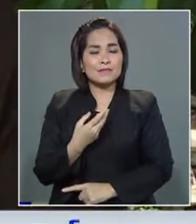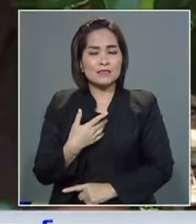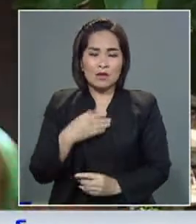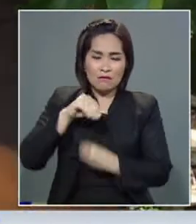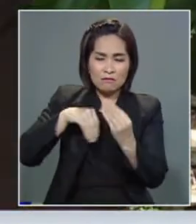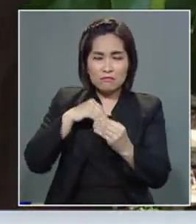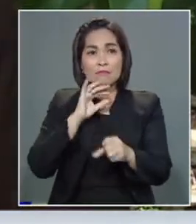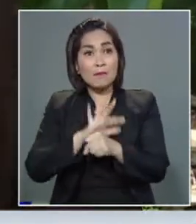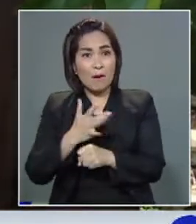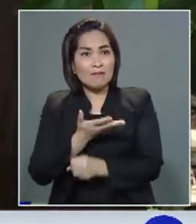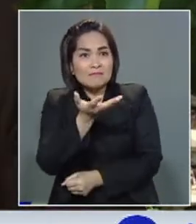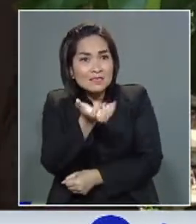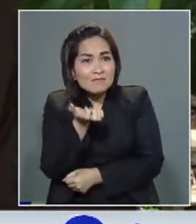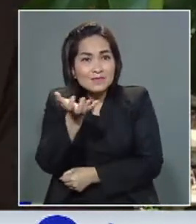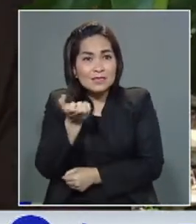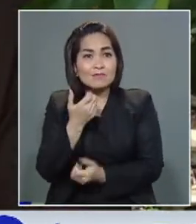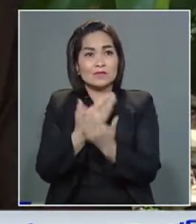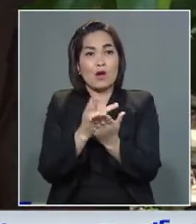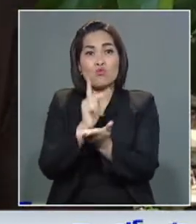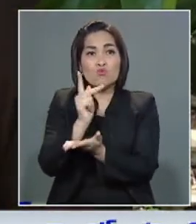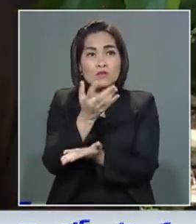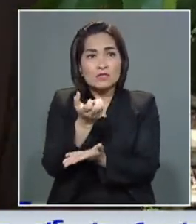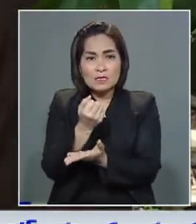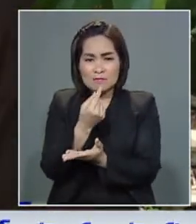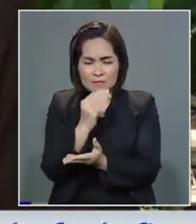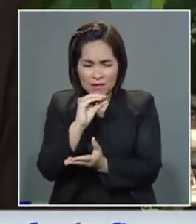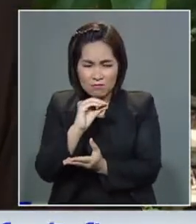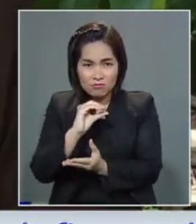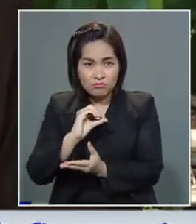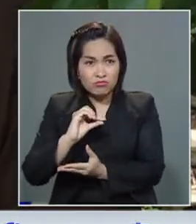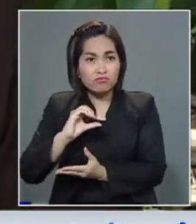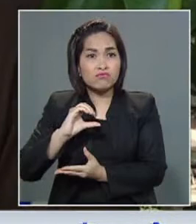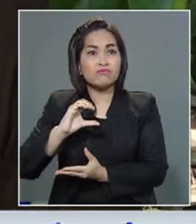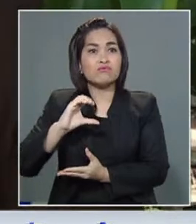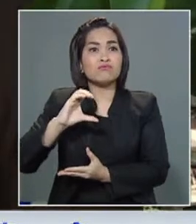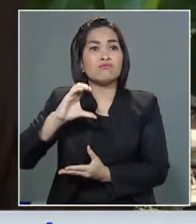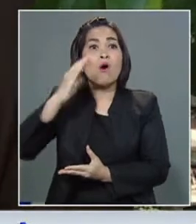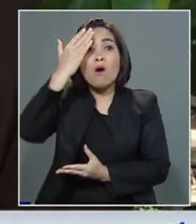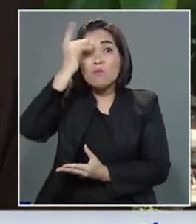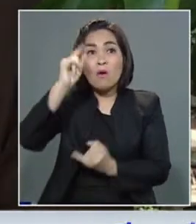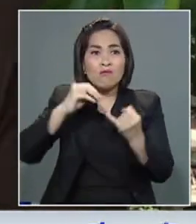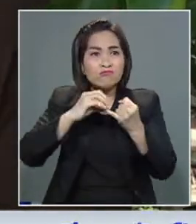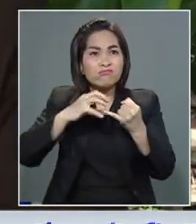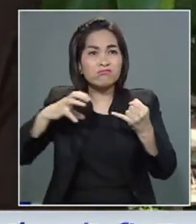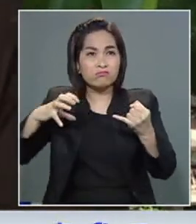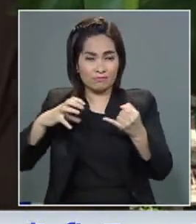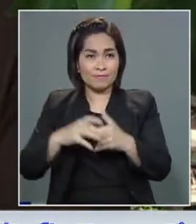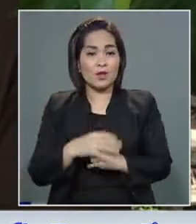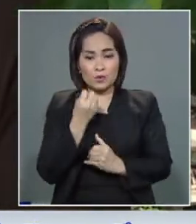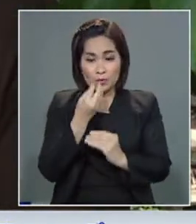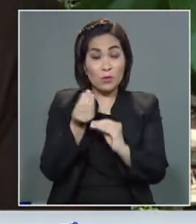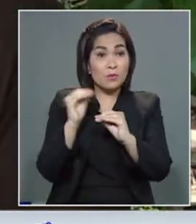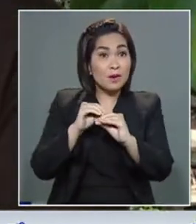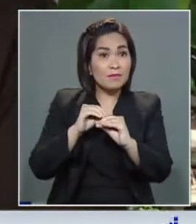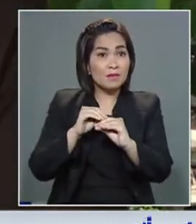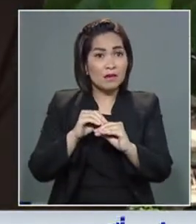ไม่พอใช้เราก็ไปหยิบยืมเข้าม าม ันก็จากทีละนิดทีละหน่อยมันก็ดินพอกหางหมูก็แลเยอะและเยอะเสร็จปุ๊บ